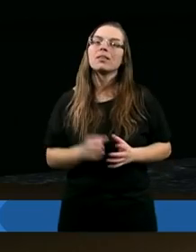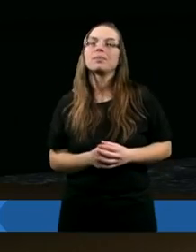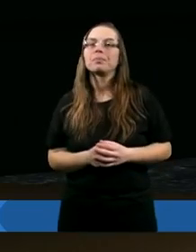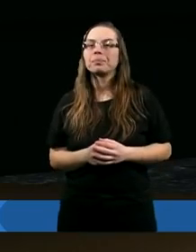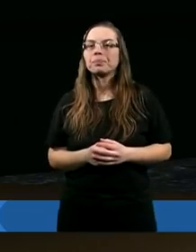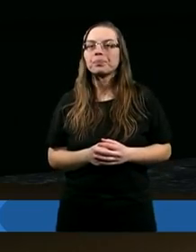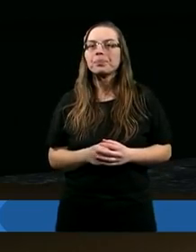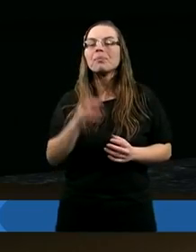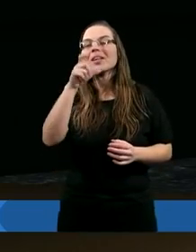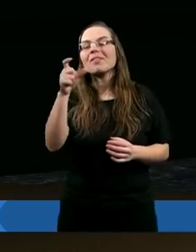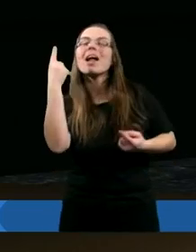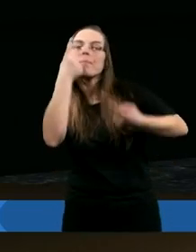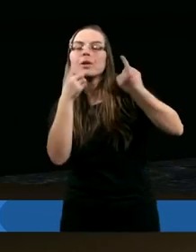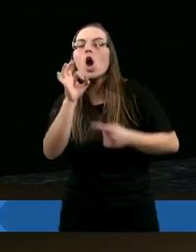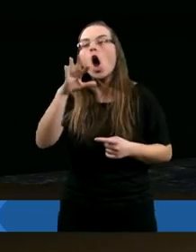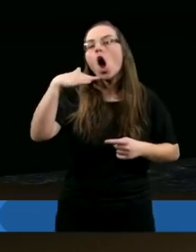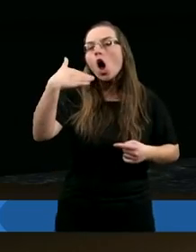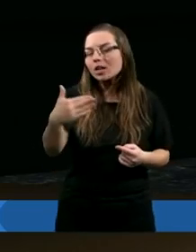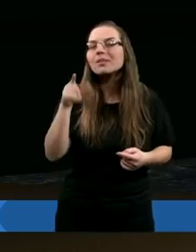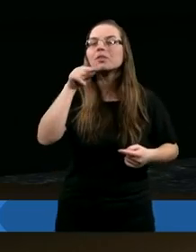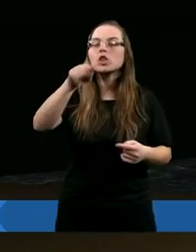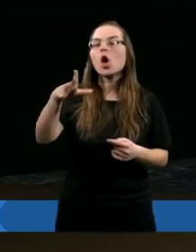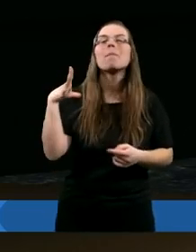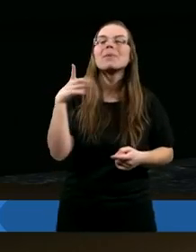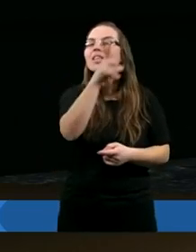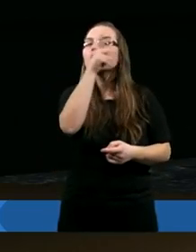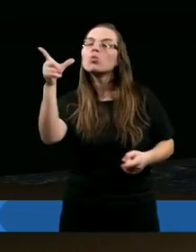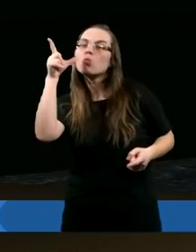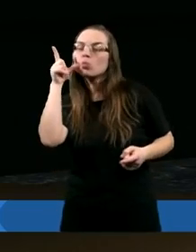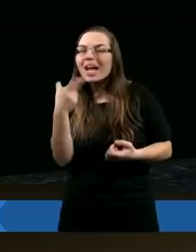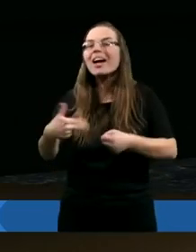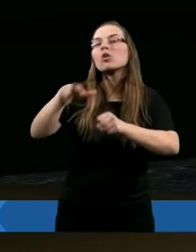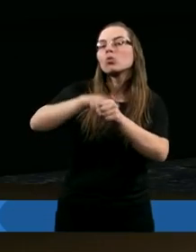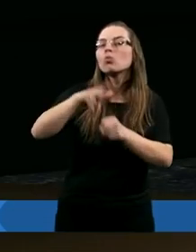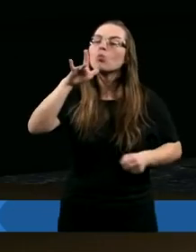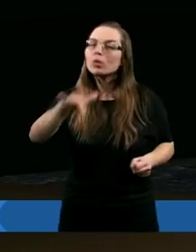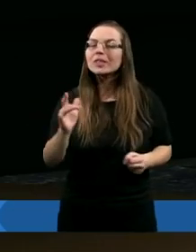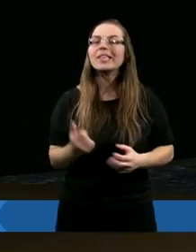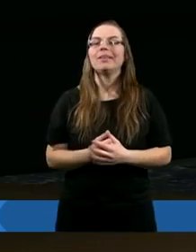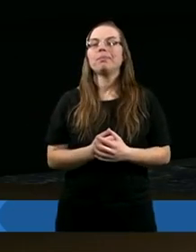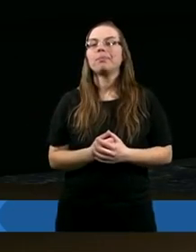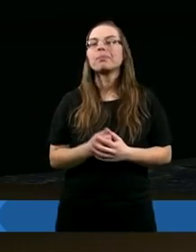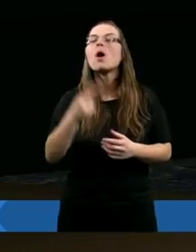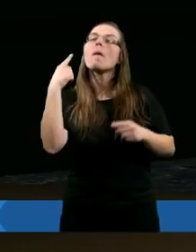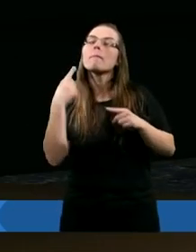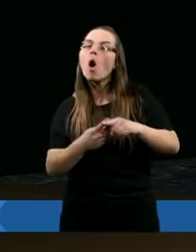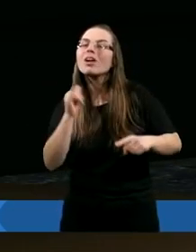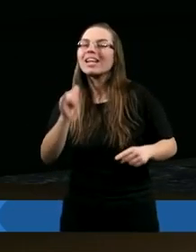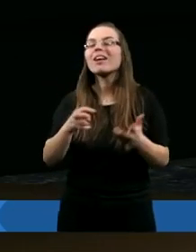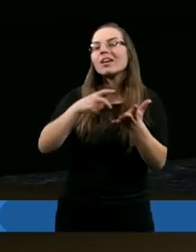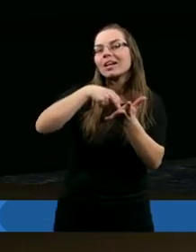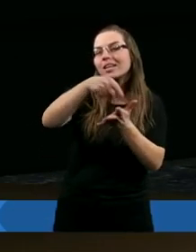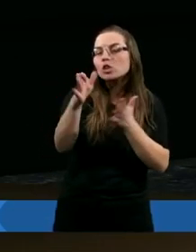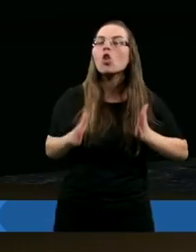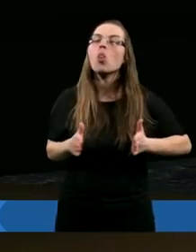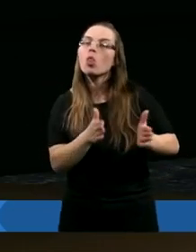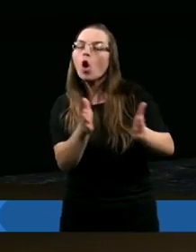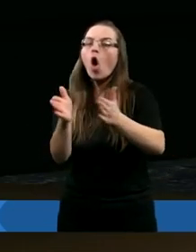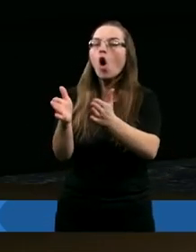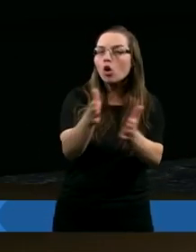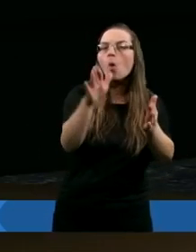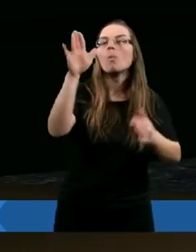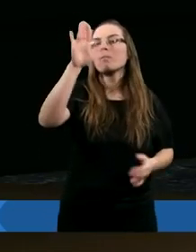więc myślą o tym, że to byli ludzie, którzy postanowili iść drogą